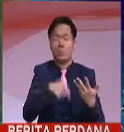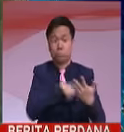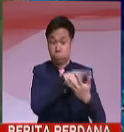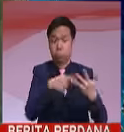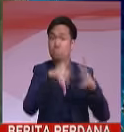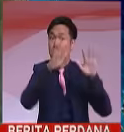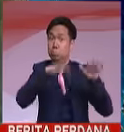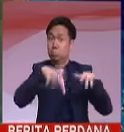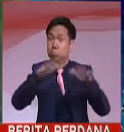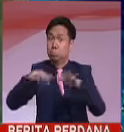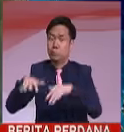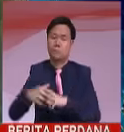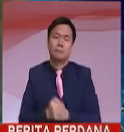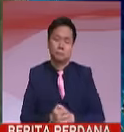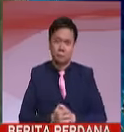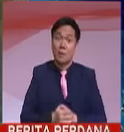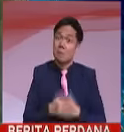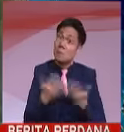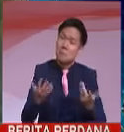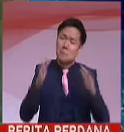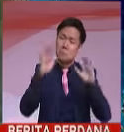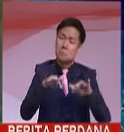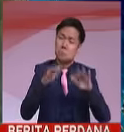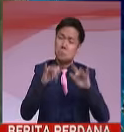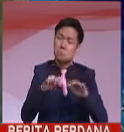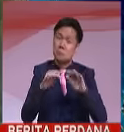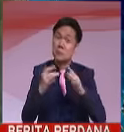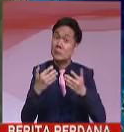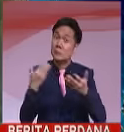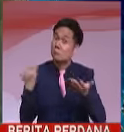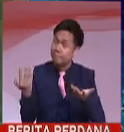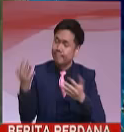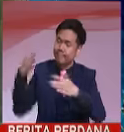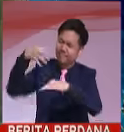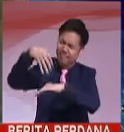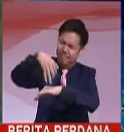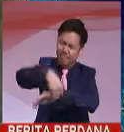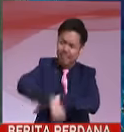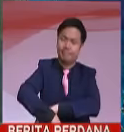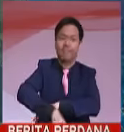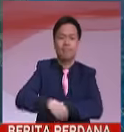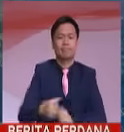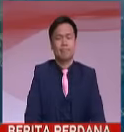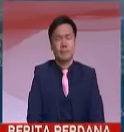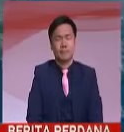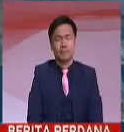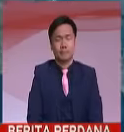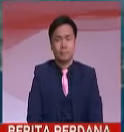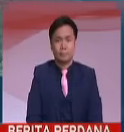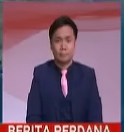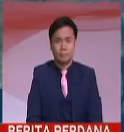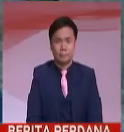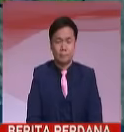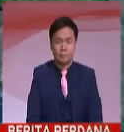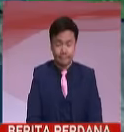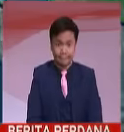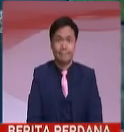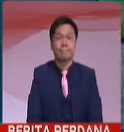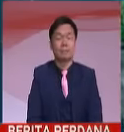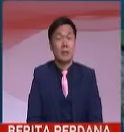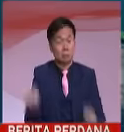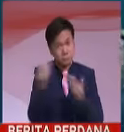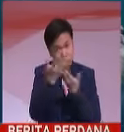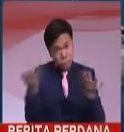melakukan Tika ini juga dijangkau boleh berlanjutan sehingga kelewat malam nanti bye untuk makluman semua